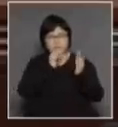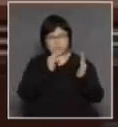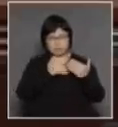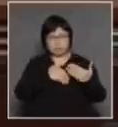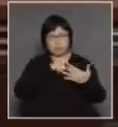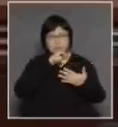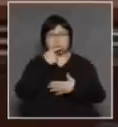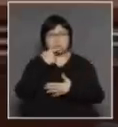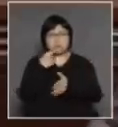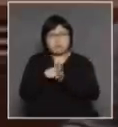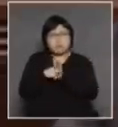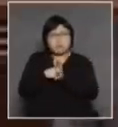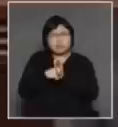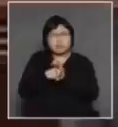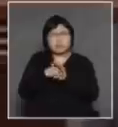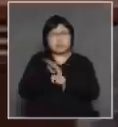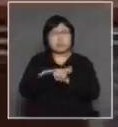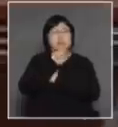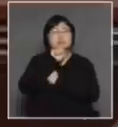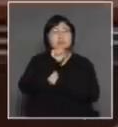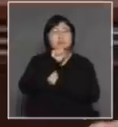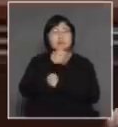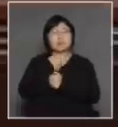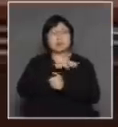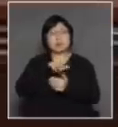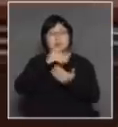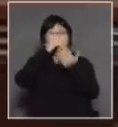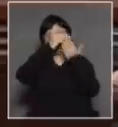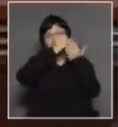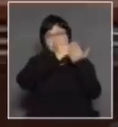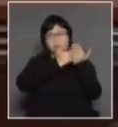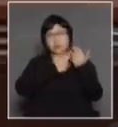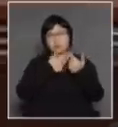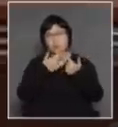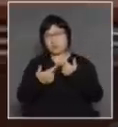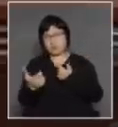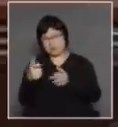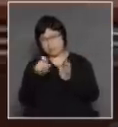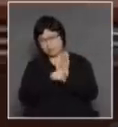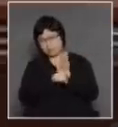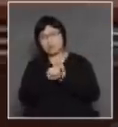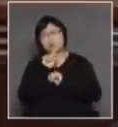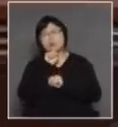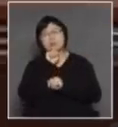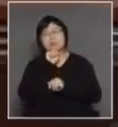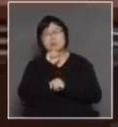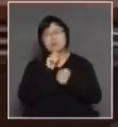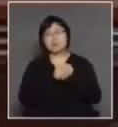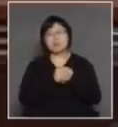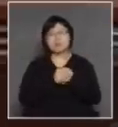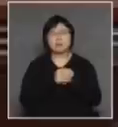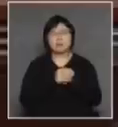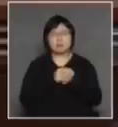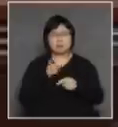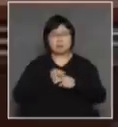結構性盈餘的意思就是說我哋呢個制度咧，係永遠都會有盈餘嘅。咁事實咧，